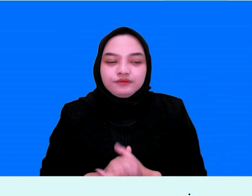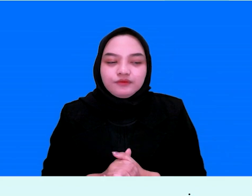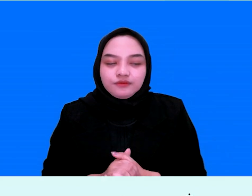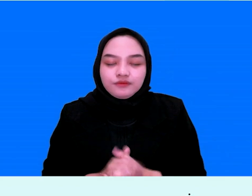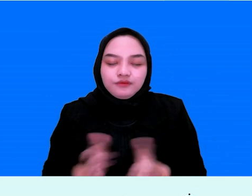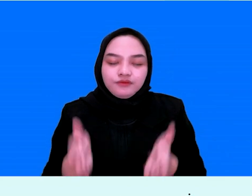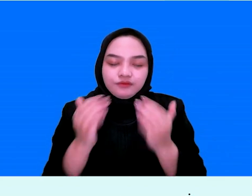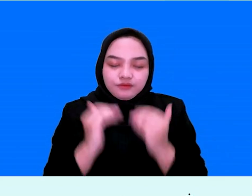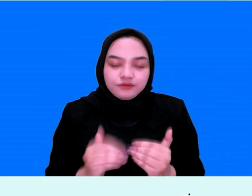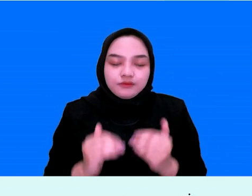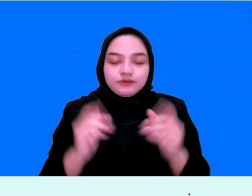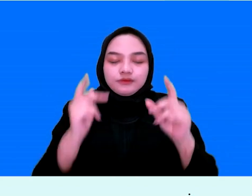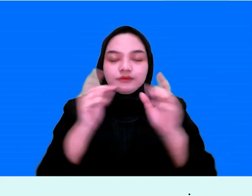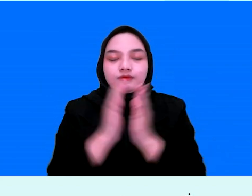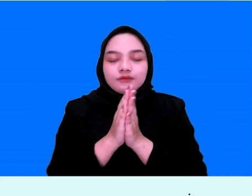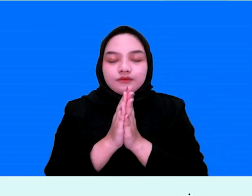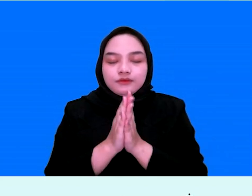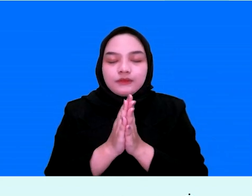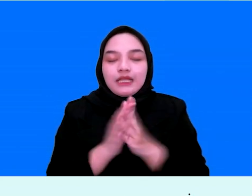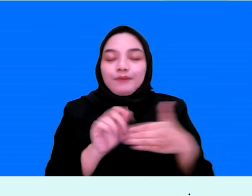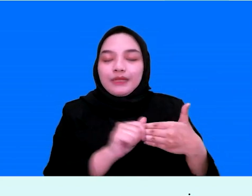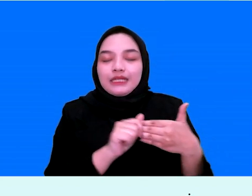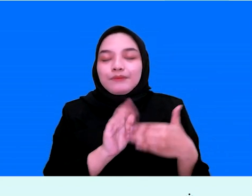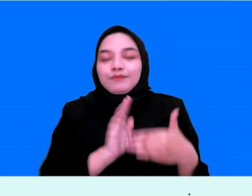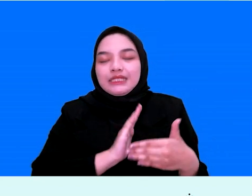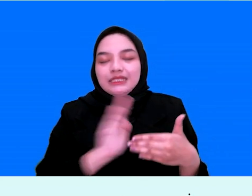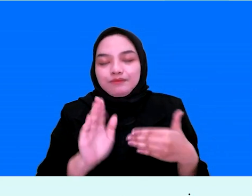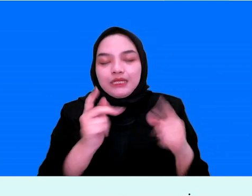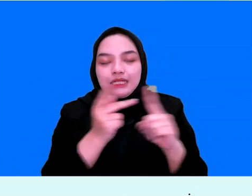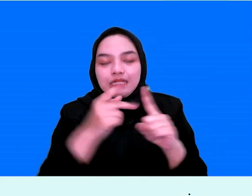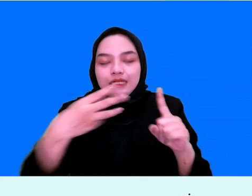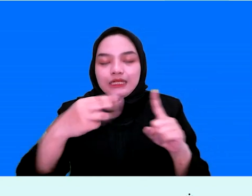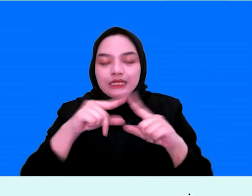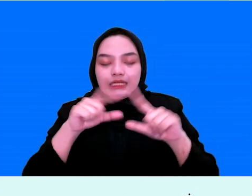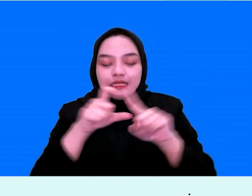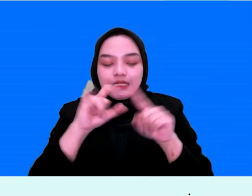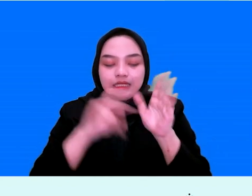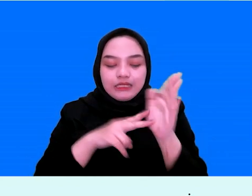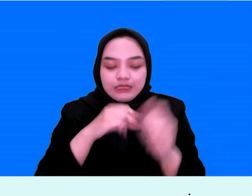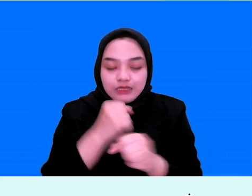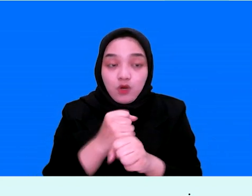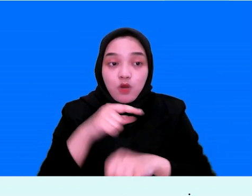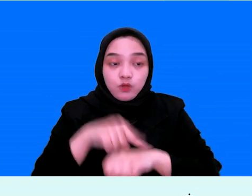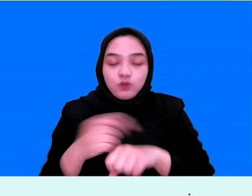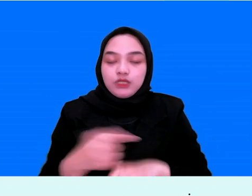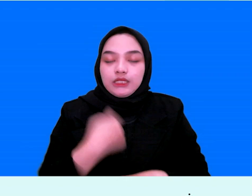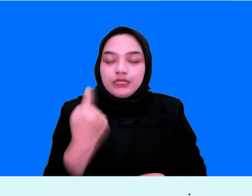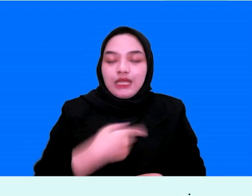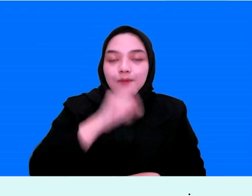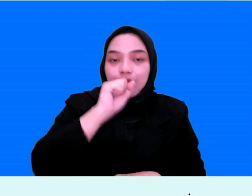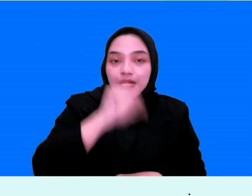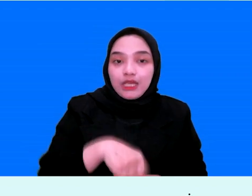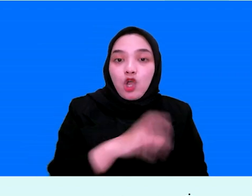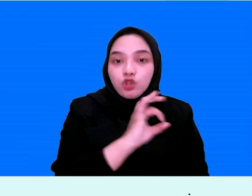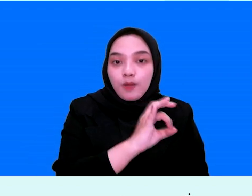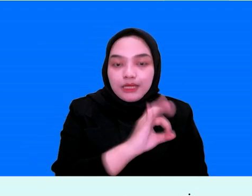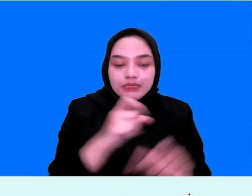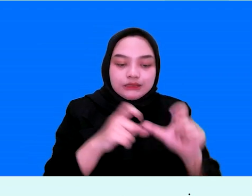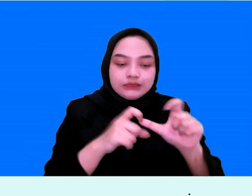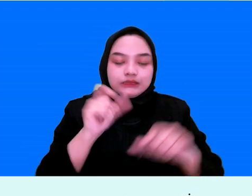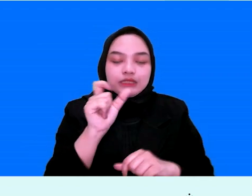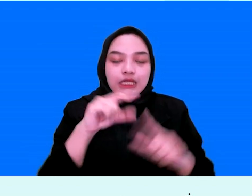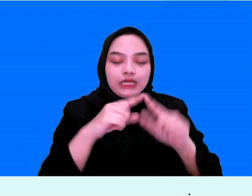Lanjut. Selanjutnya itu prinsipal headings. Ketika kami melakukan automated scanning dengan tool